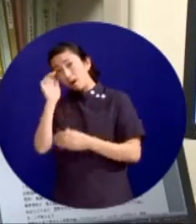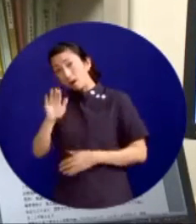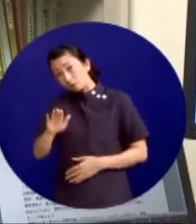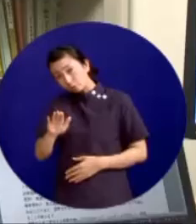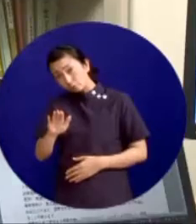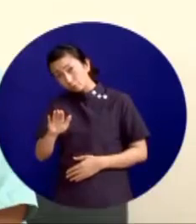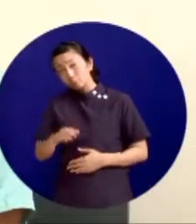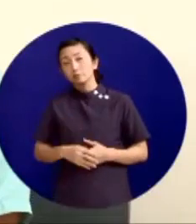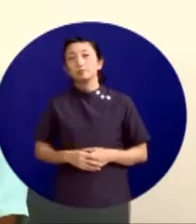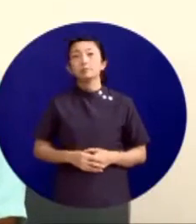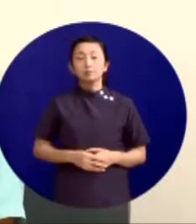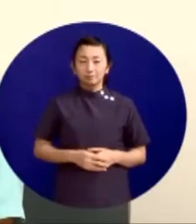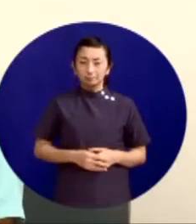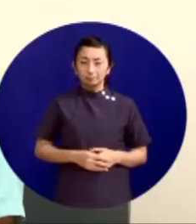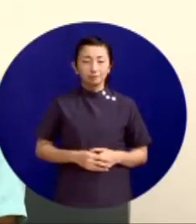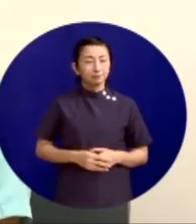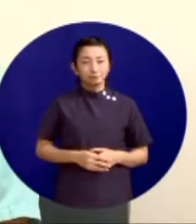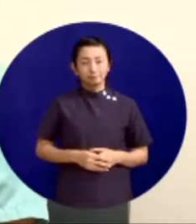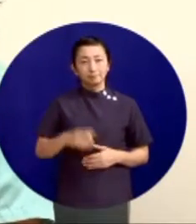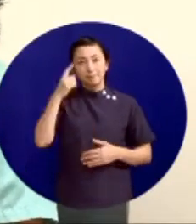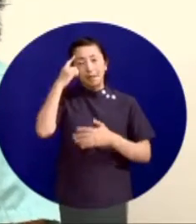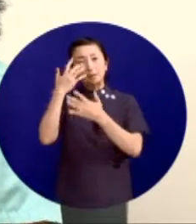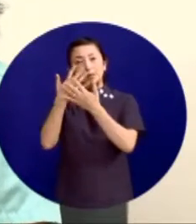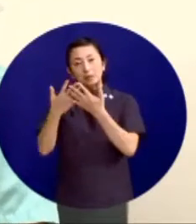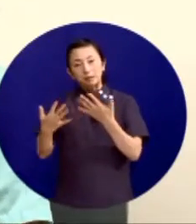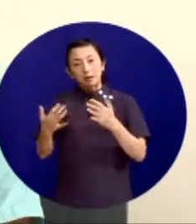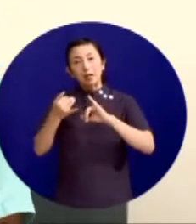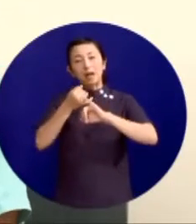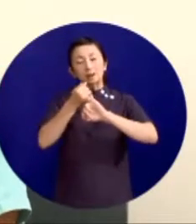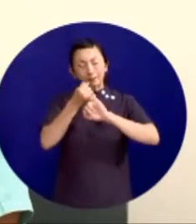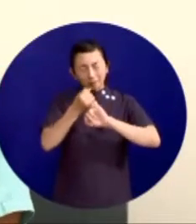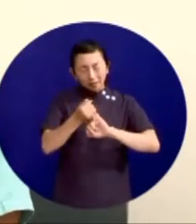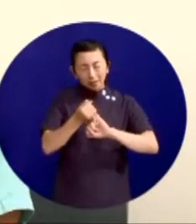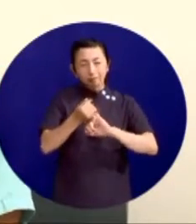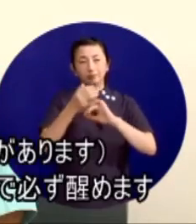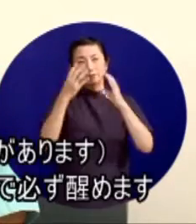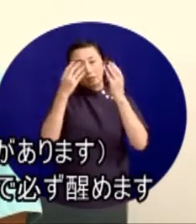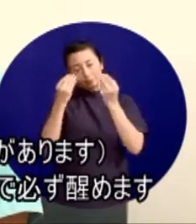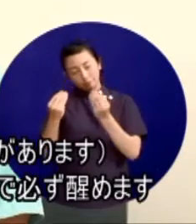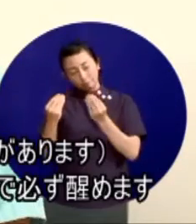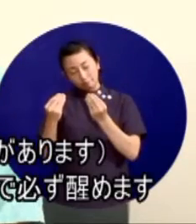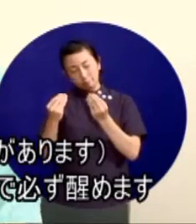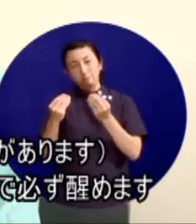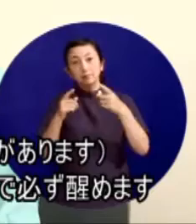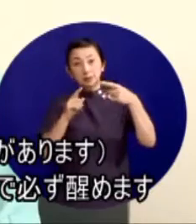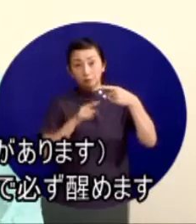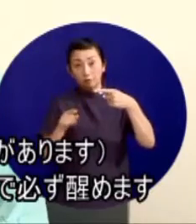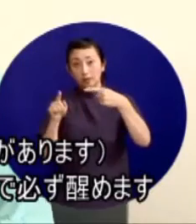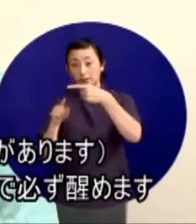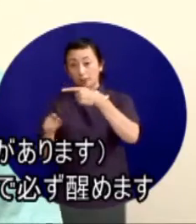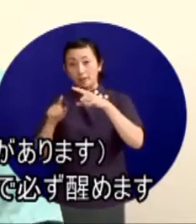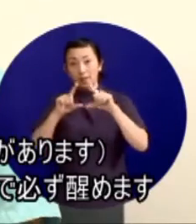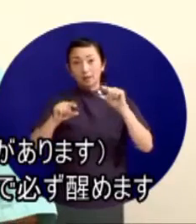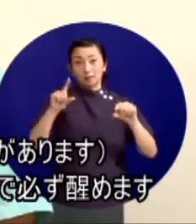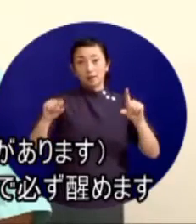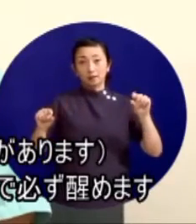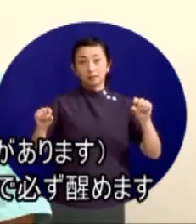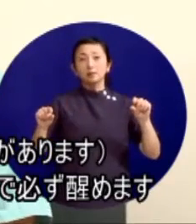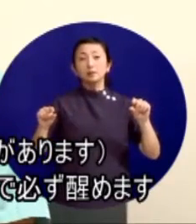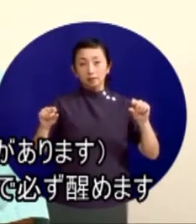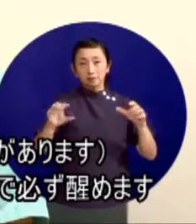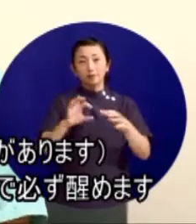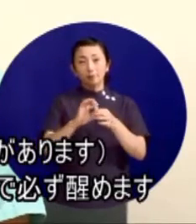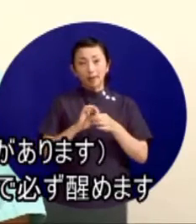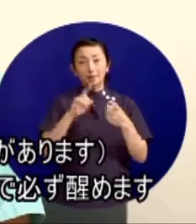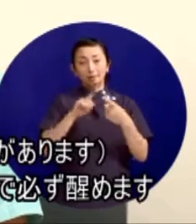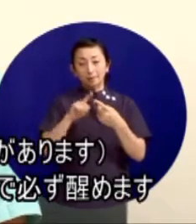か？ そうですね、麻酔は効くように入れていきます。いろんな方がおられます。個人差はありますが、効